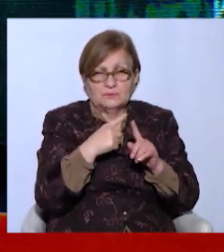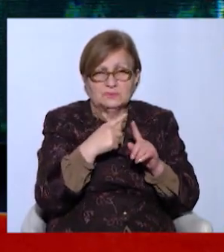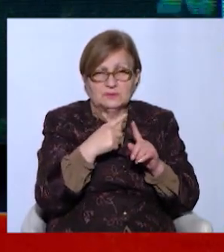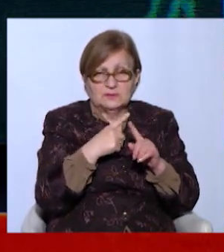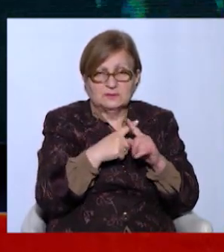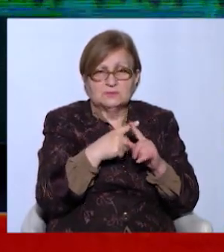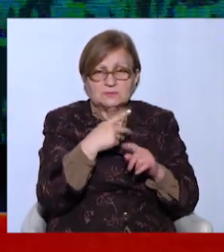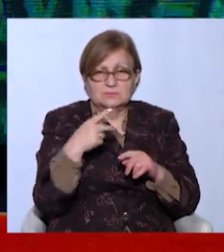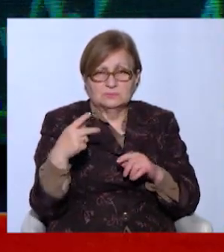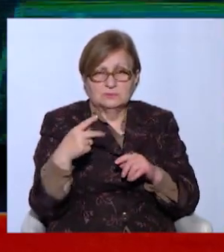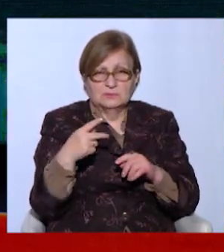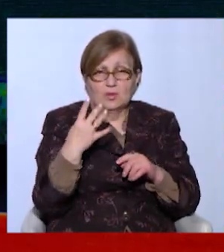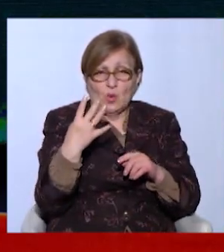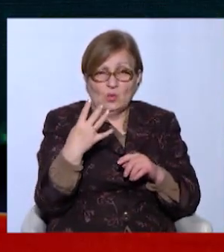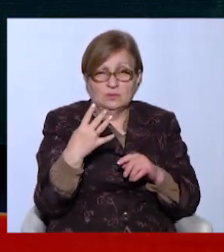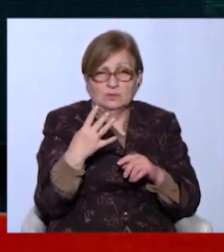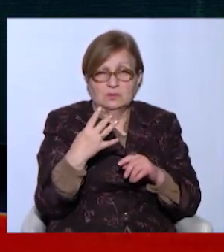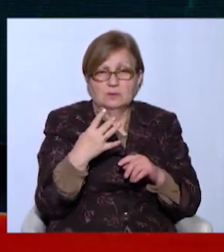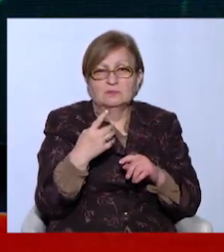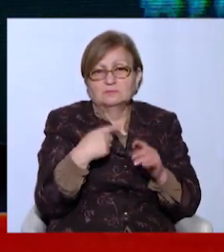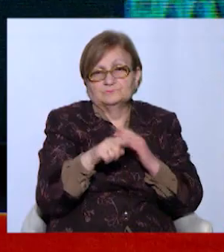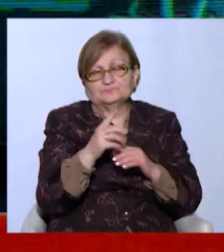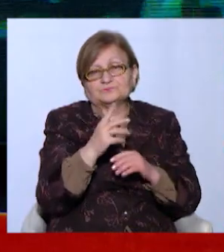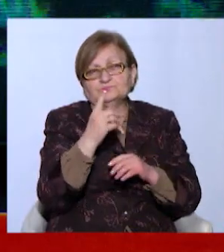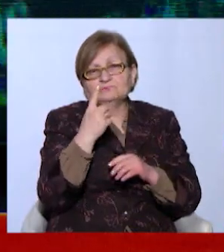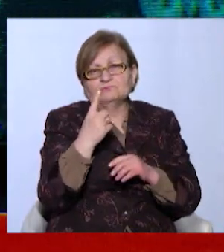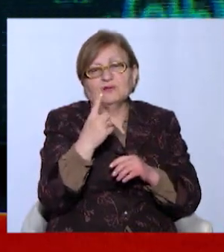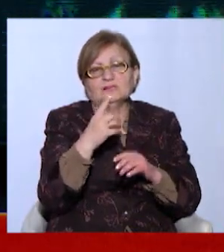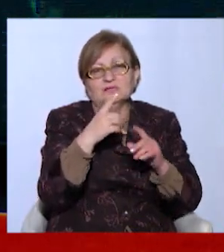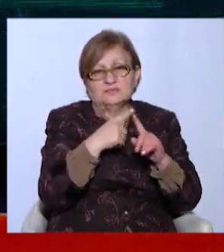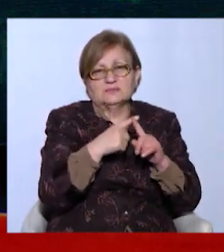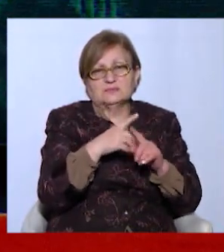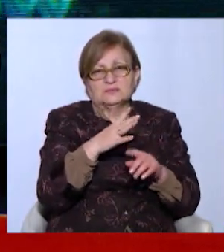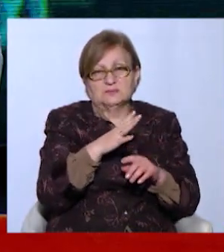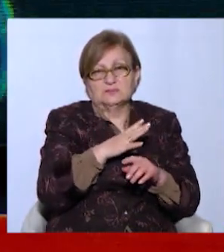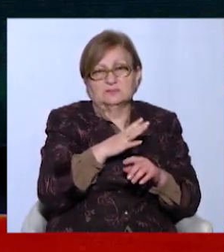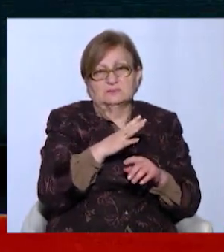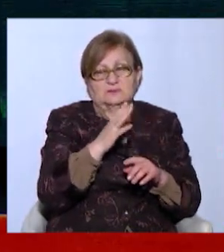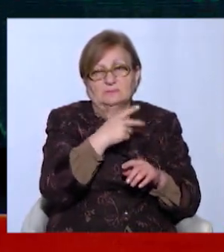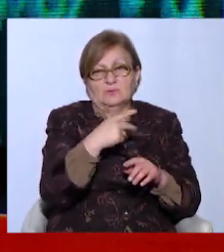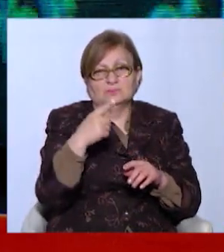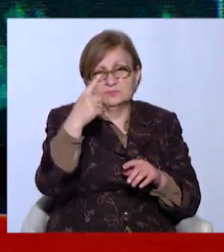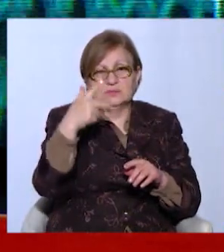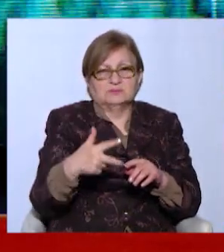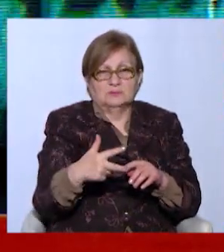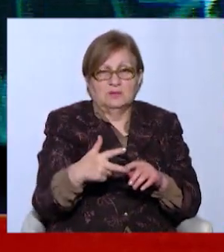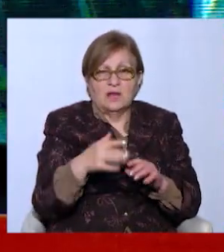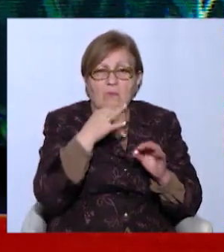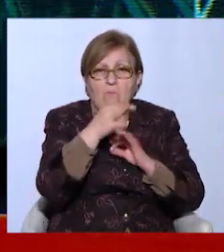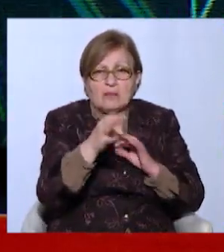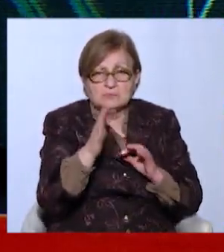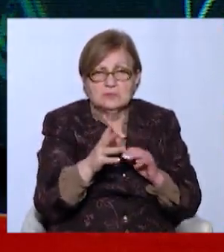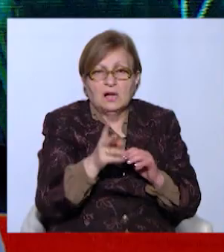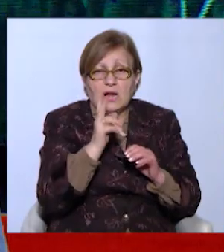უდრის 4-ს, შესაბამისად x-ი უდრის 1/3-ს და პასუხი, ანუ რასაც გვეკითხებოდნენ, k